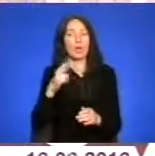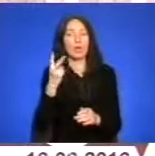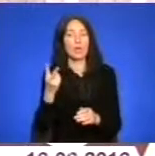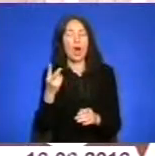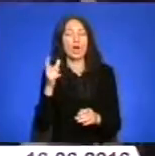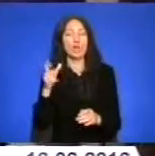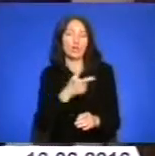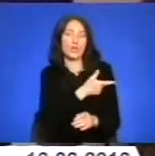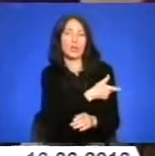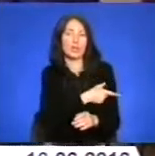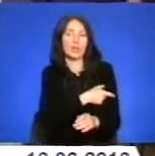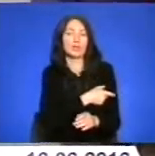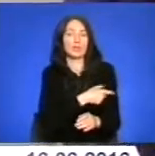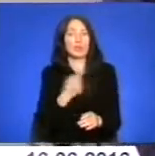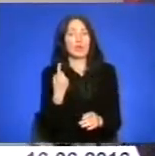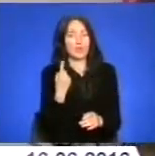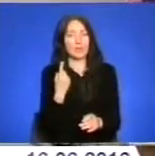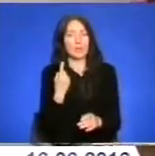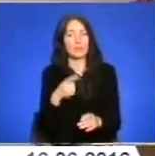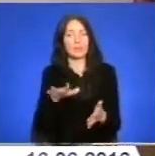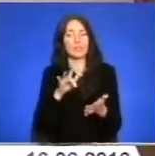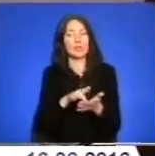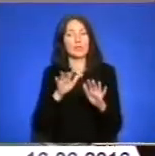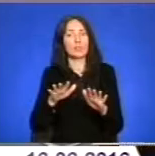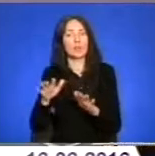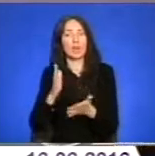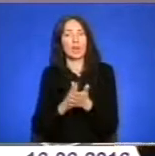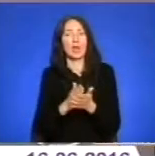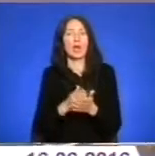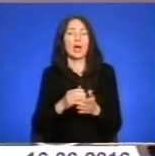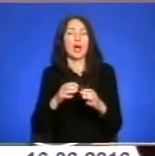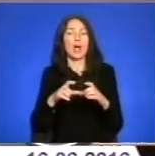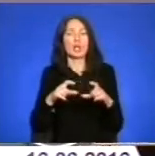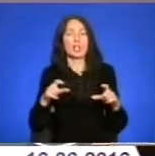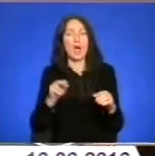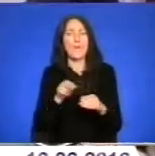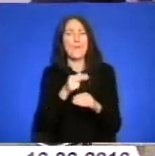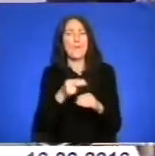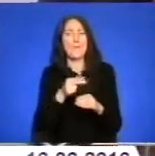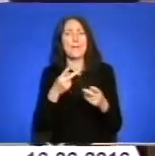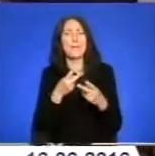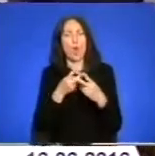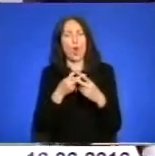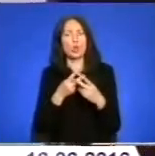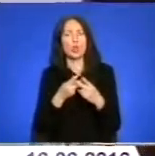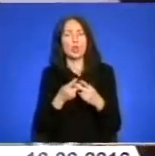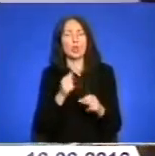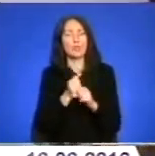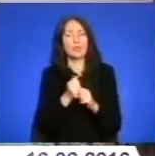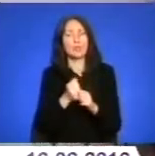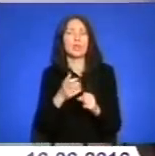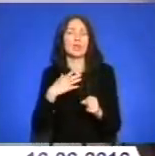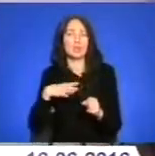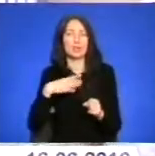сутку на чергування. Місцем її дислокації став штаб виправної колонії. Працівники пенітенціарної служби сподіваються на тісну взаємодію